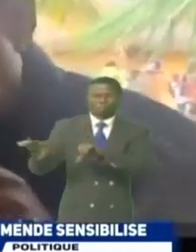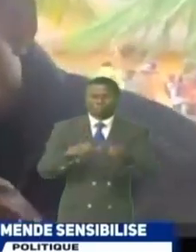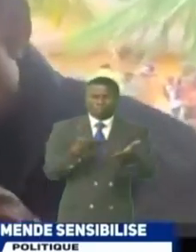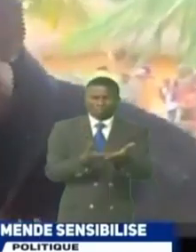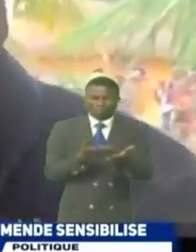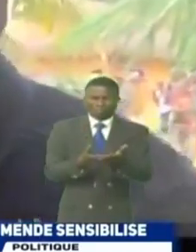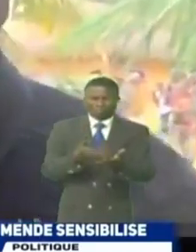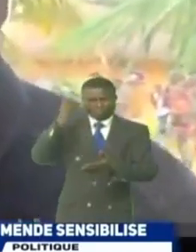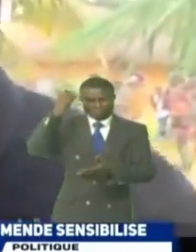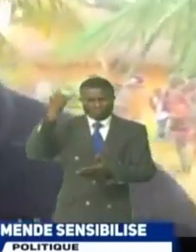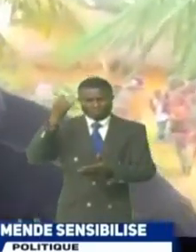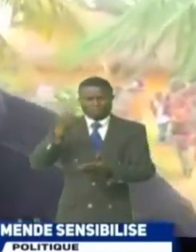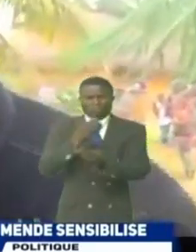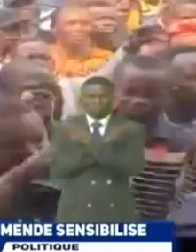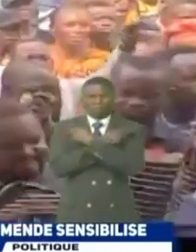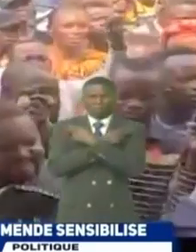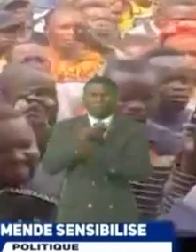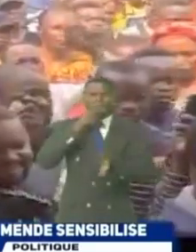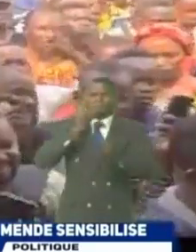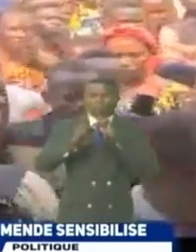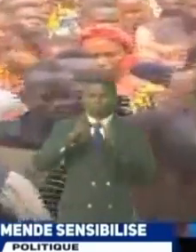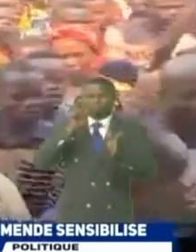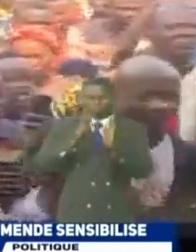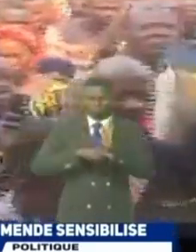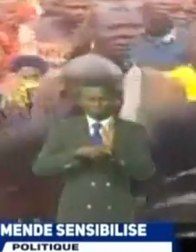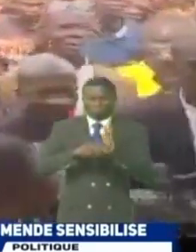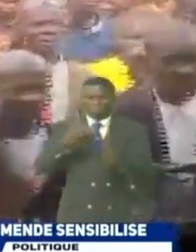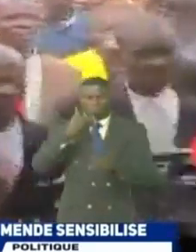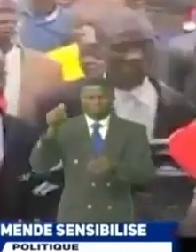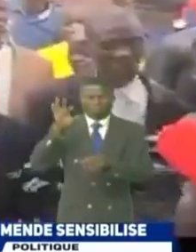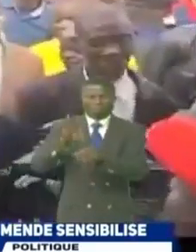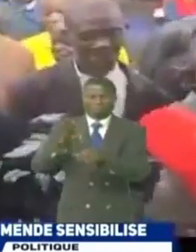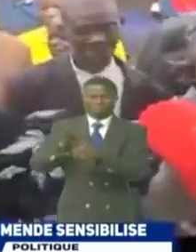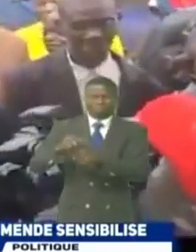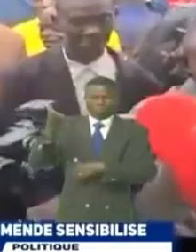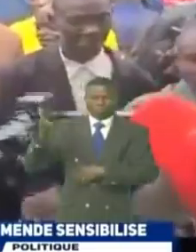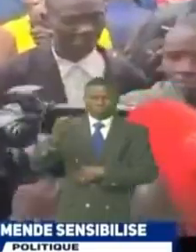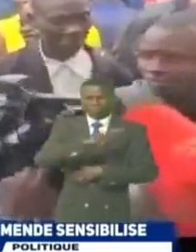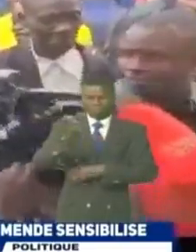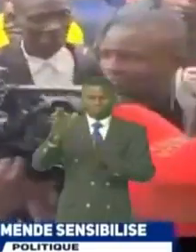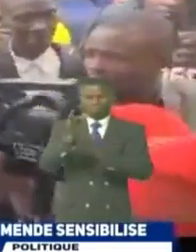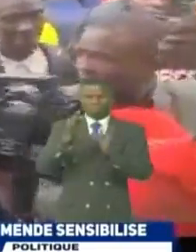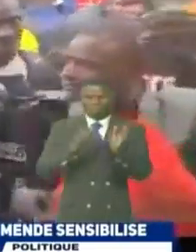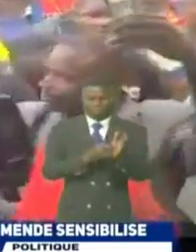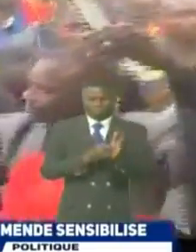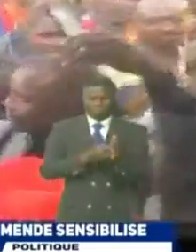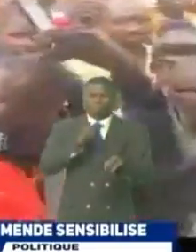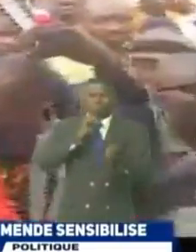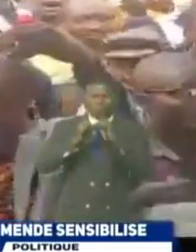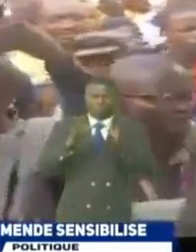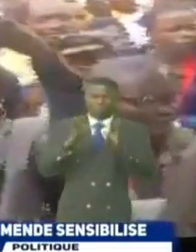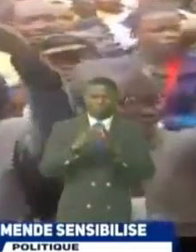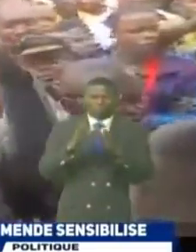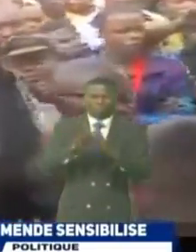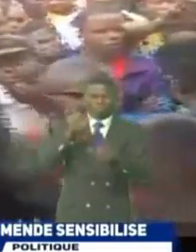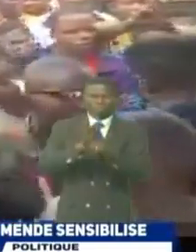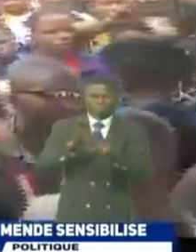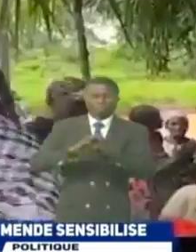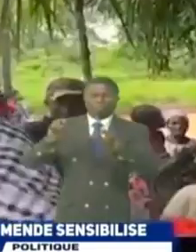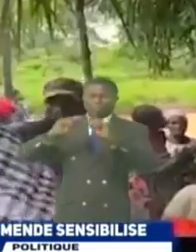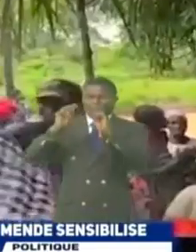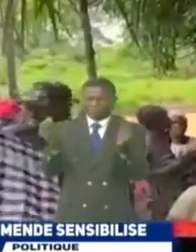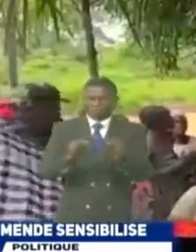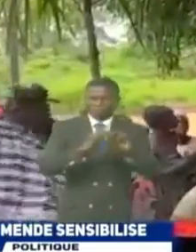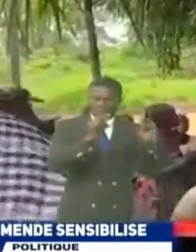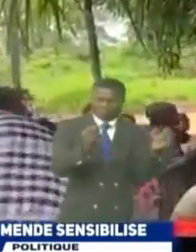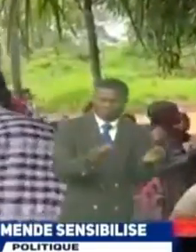dans le cadre de ses vacances parlementaires. Le meilleur élu de Sankuru en 2018 s'est entretenu avec différentes délégations,